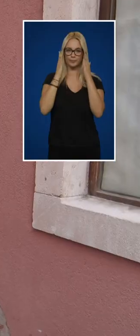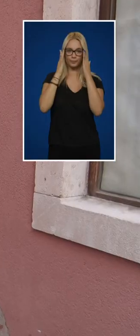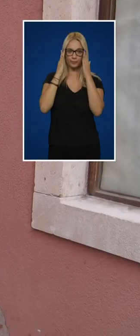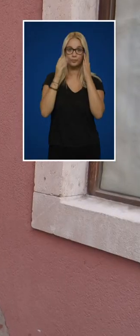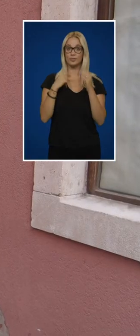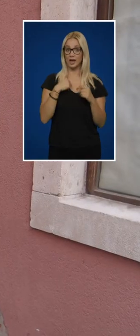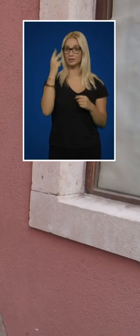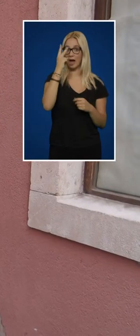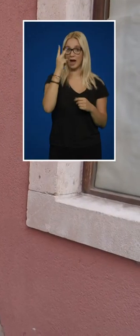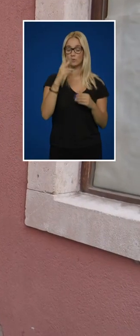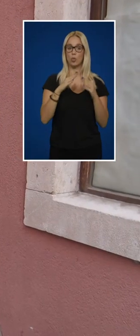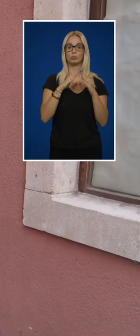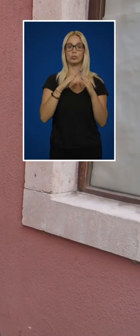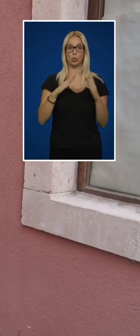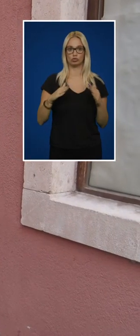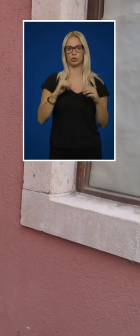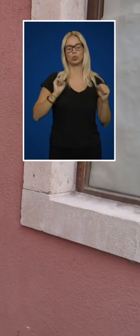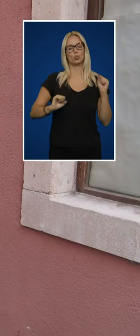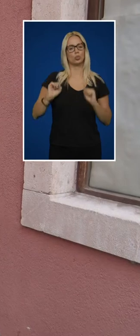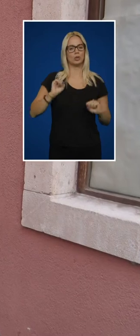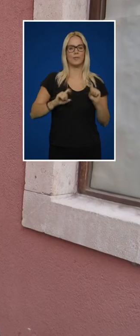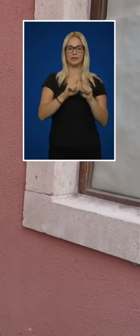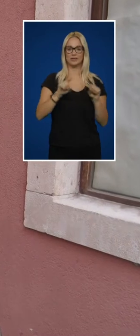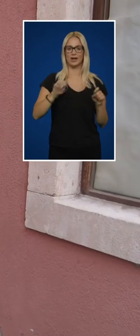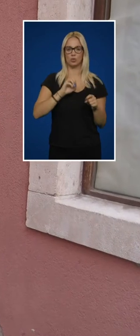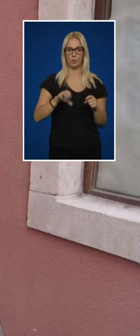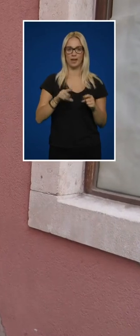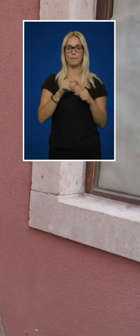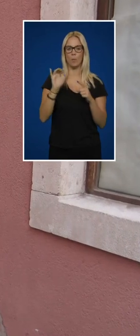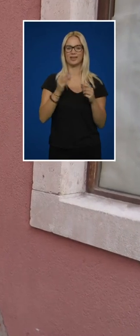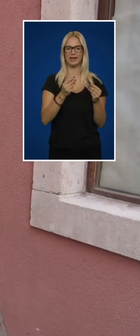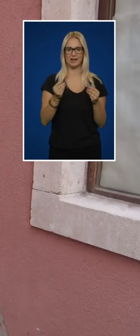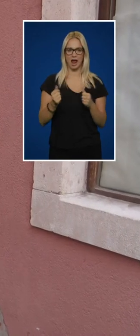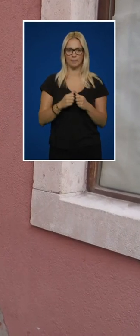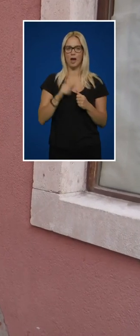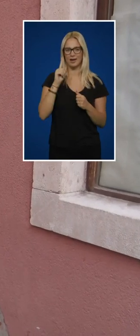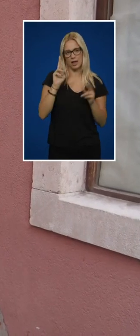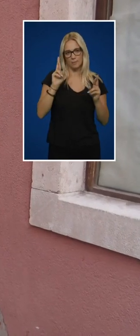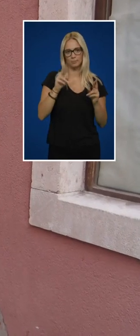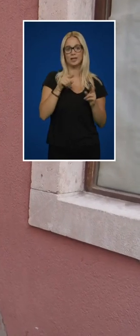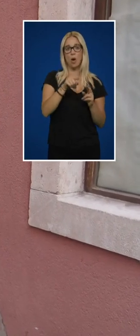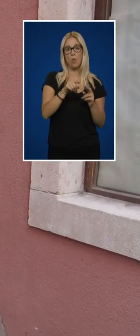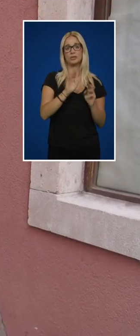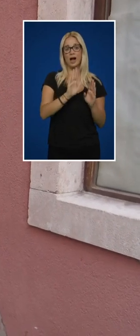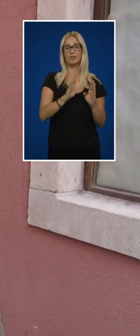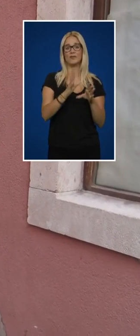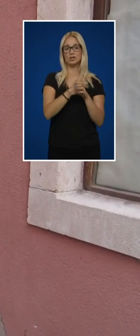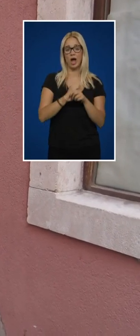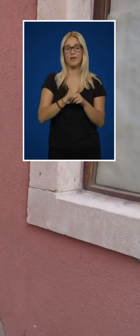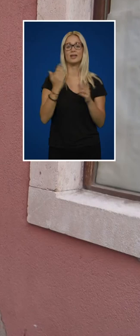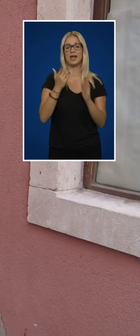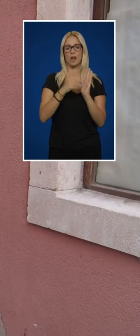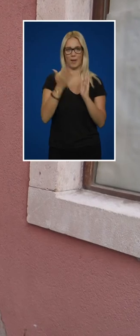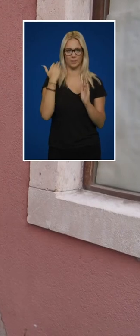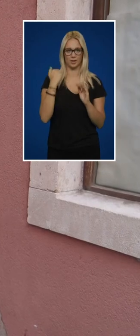treba. Ne, mi to uvijek obavezno, žute, plave, piše papir, piše žute, samo plastika i gotovo,